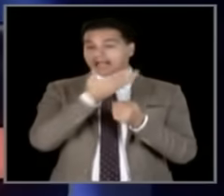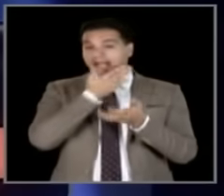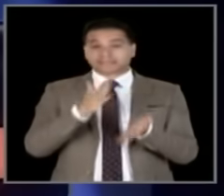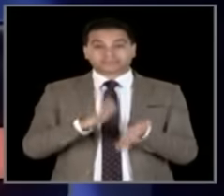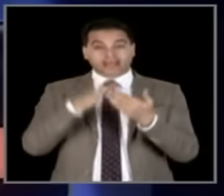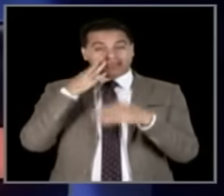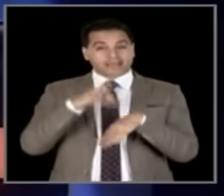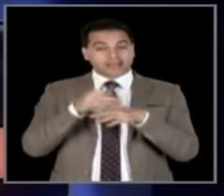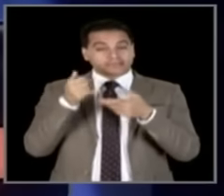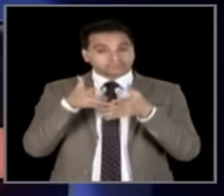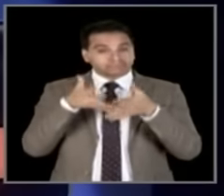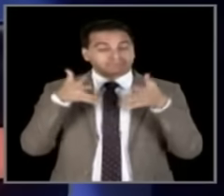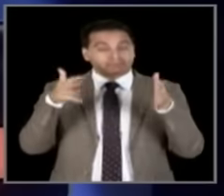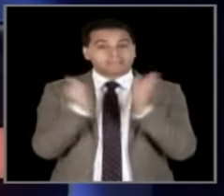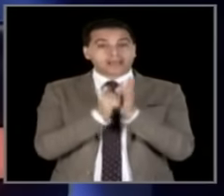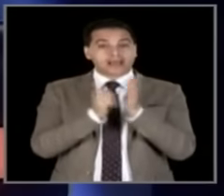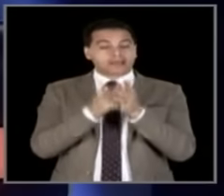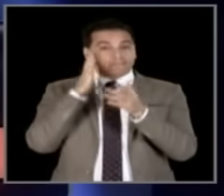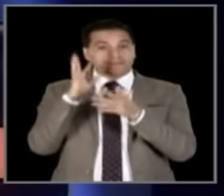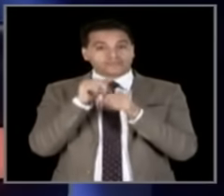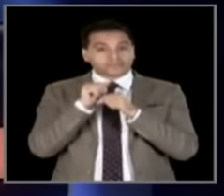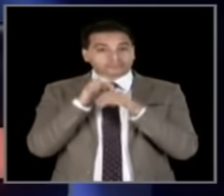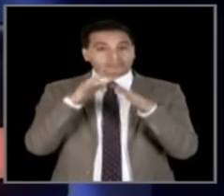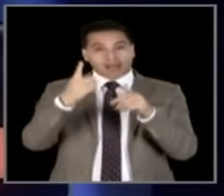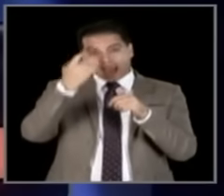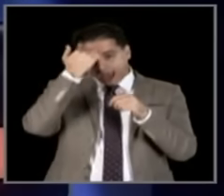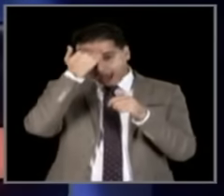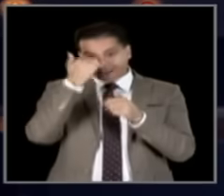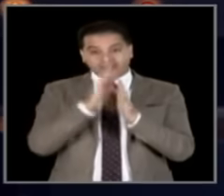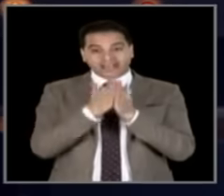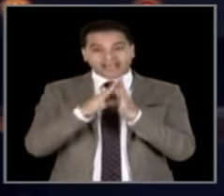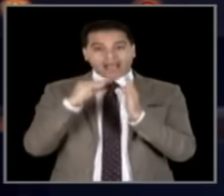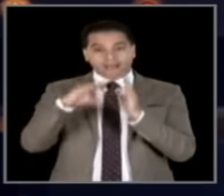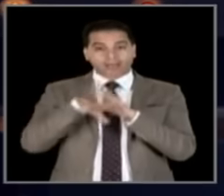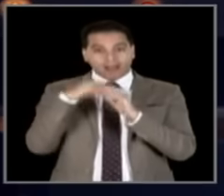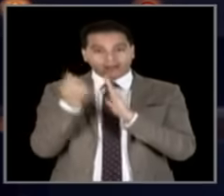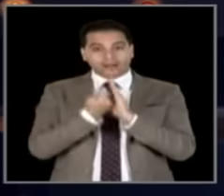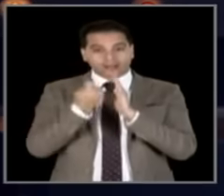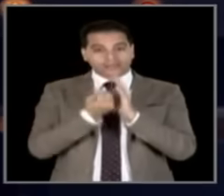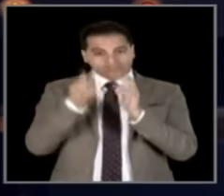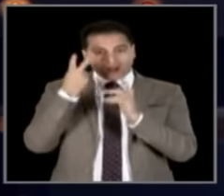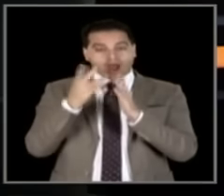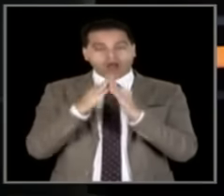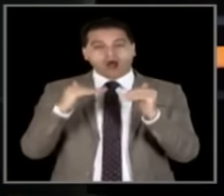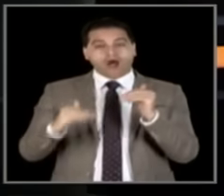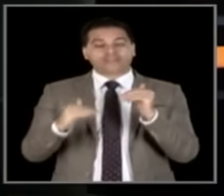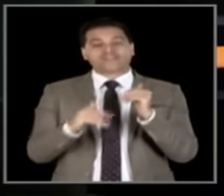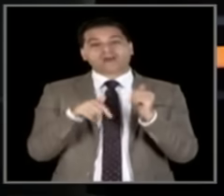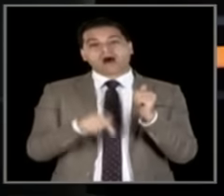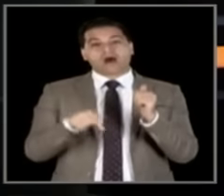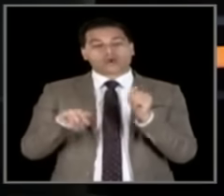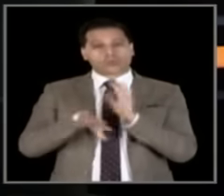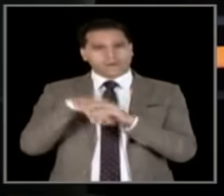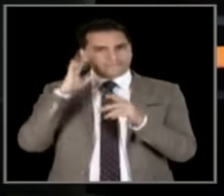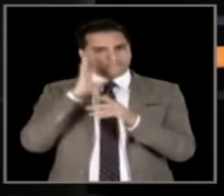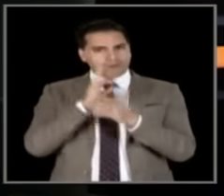بيت من مؤلفاته التي تجاوزت 1000 كتاب للأطفال، محققاً بذلك رقماً